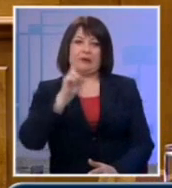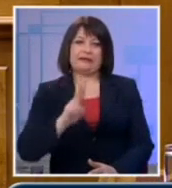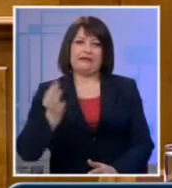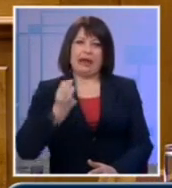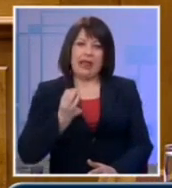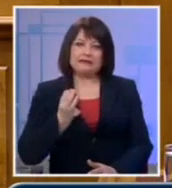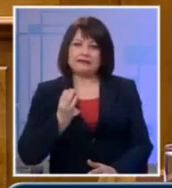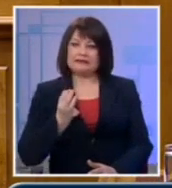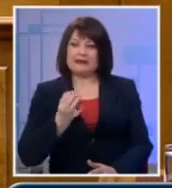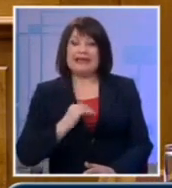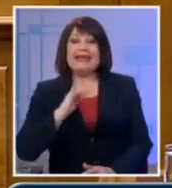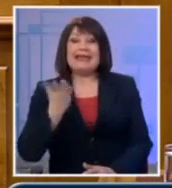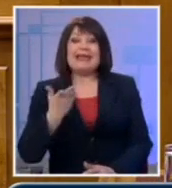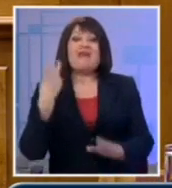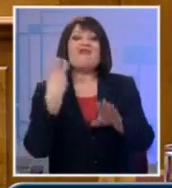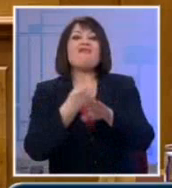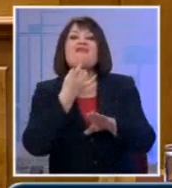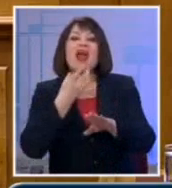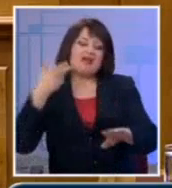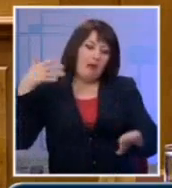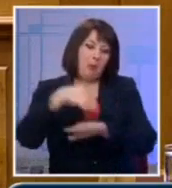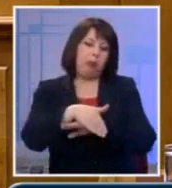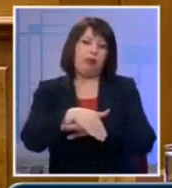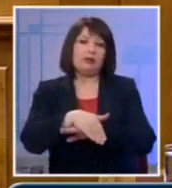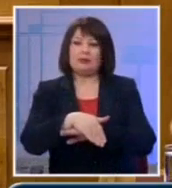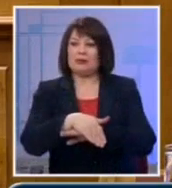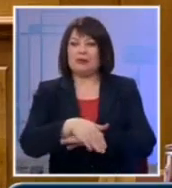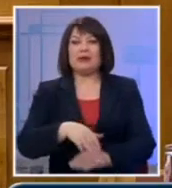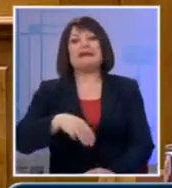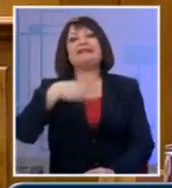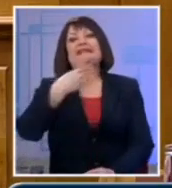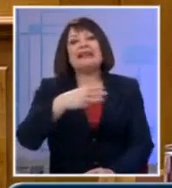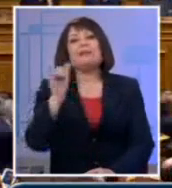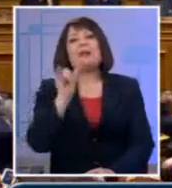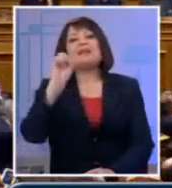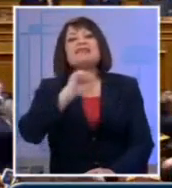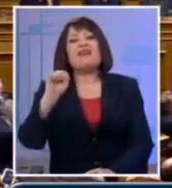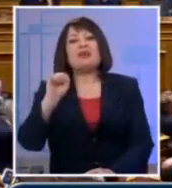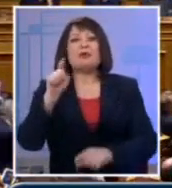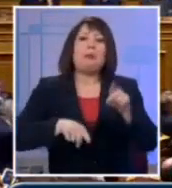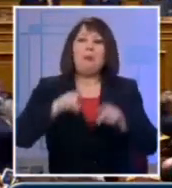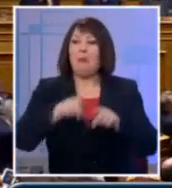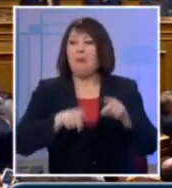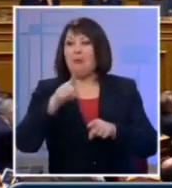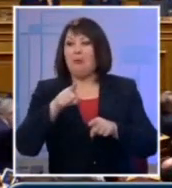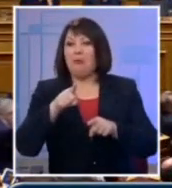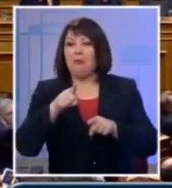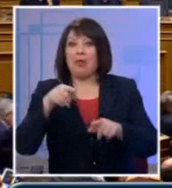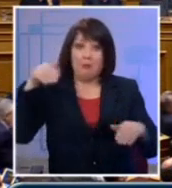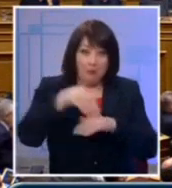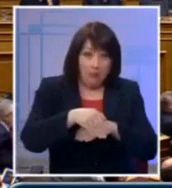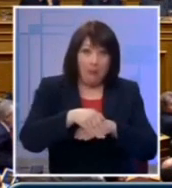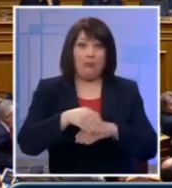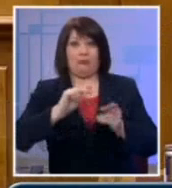ή οδηγούμε τη χώρα στα βράχια, όπως μας λέτε Τρίτη, Πέμπτη, Σάββατο. Διότι να ισχύουν και τα δύο δεν